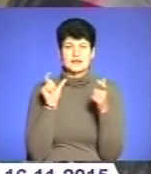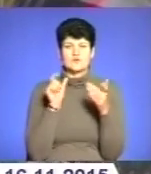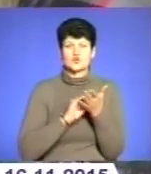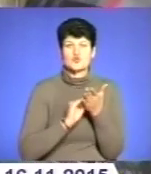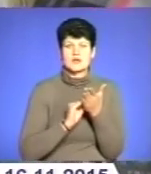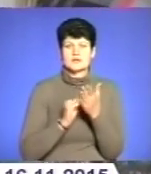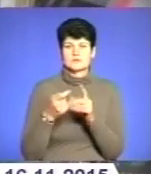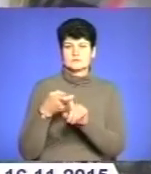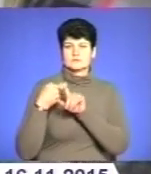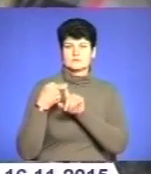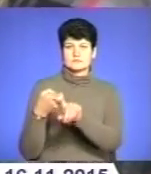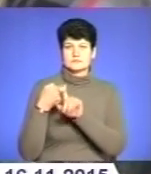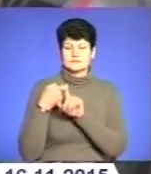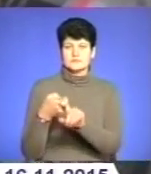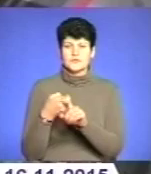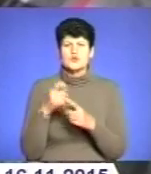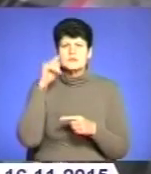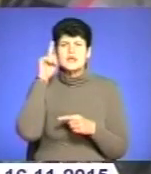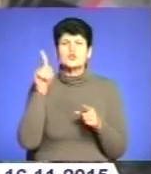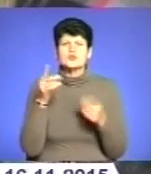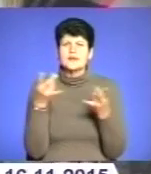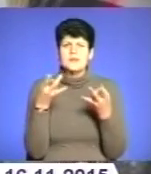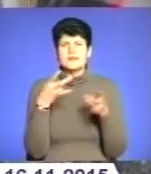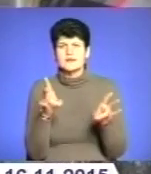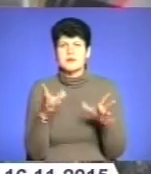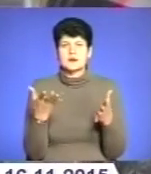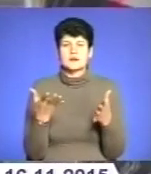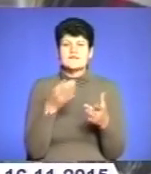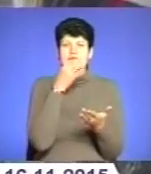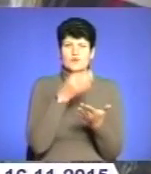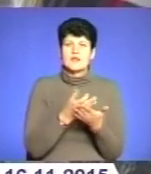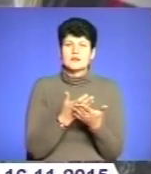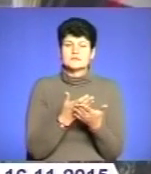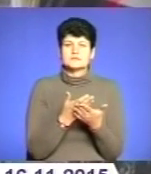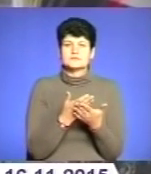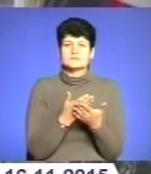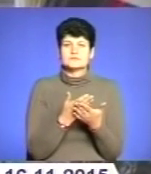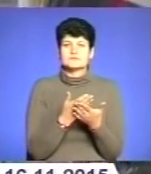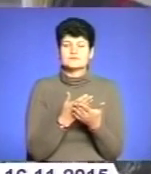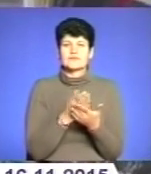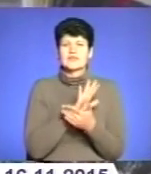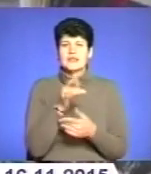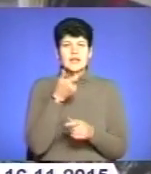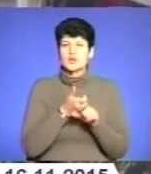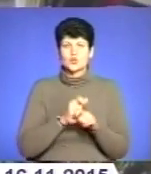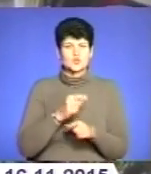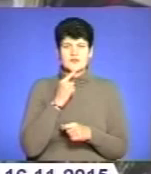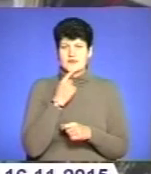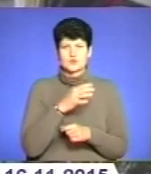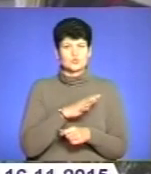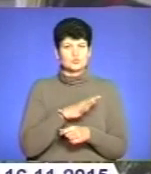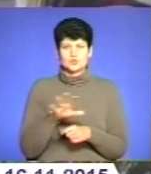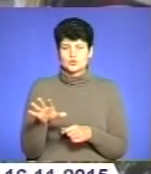журналістом бути на контакті завжди, щоб знати, що треба, що не треба. Відповідально? Не дуже важко було.